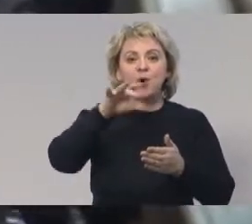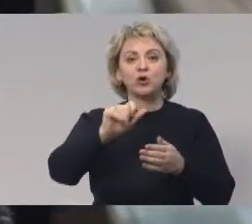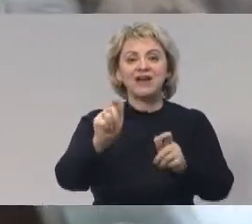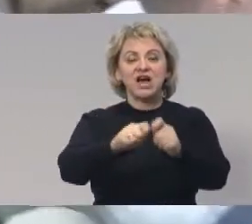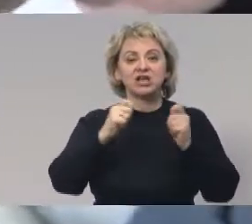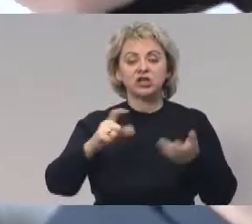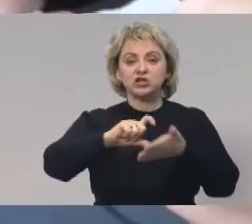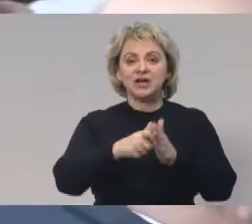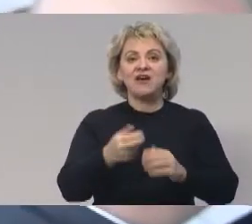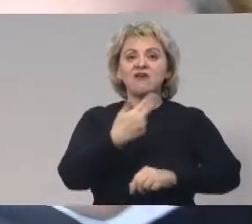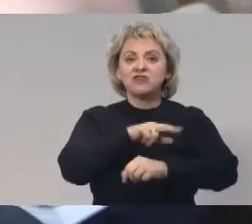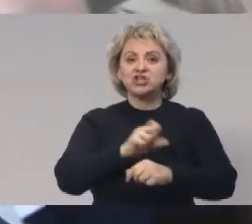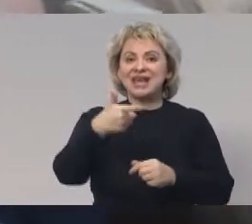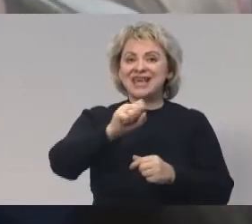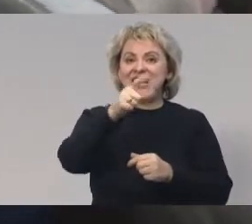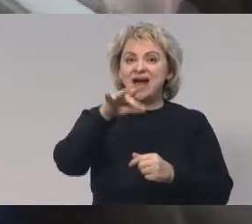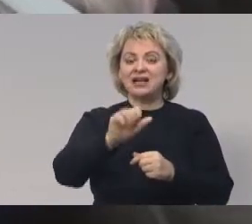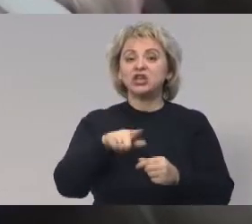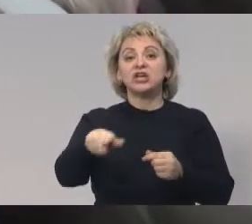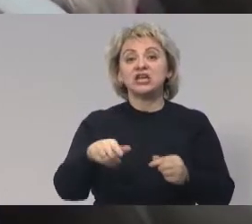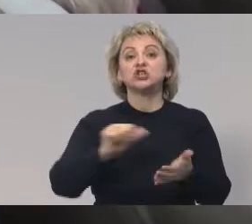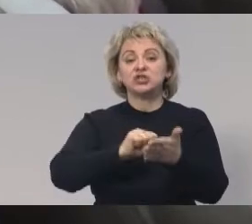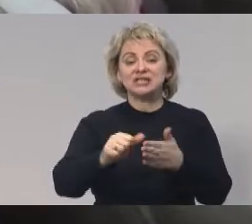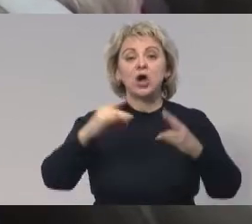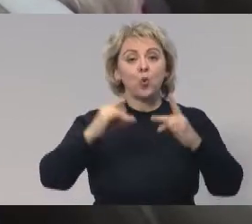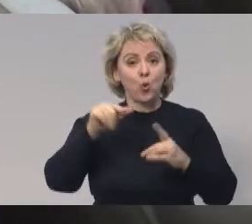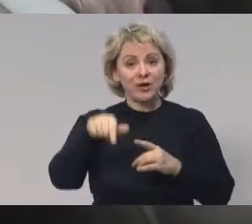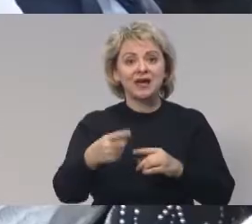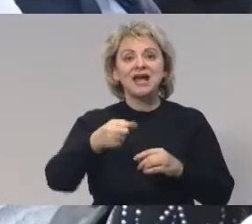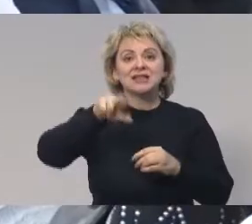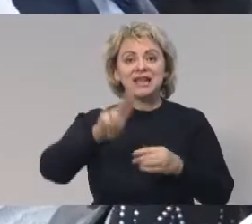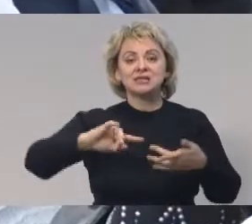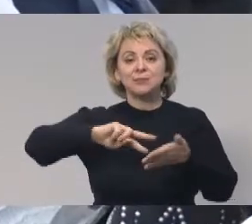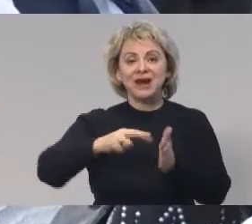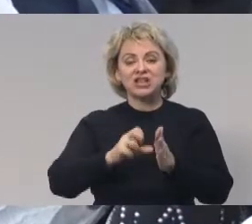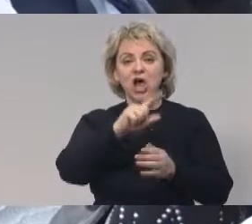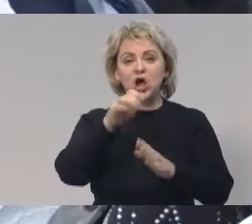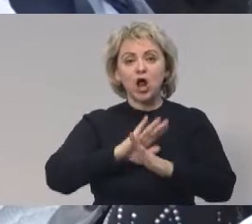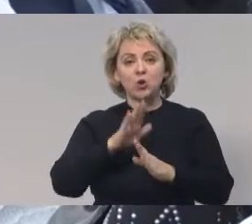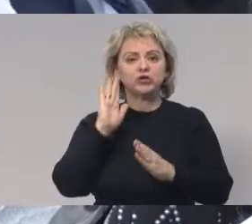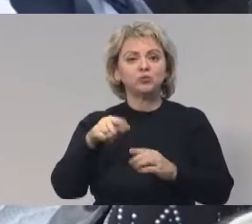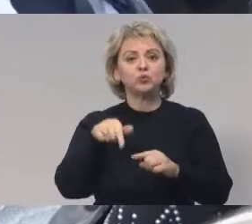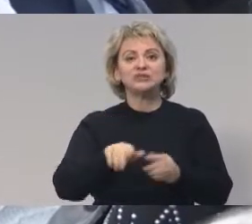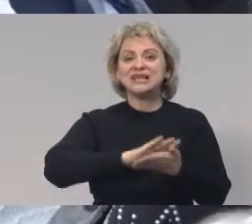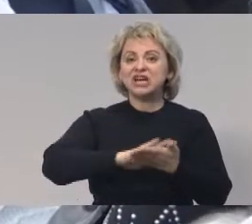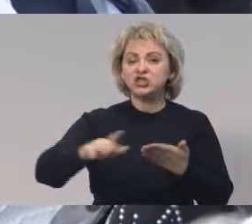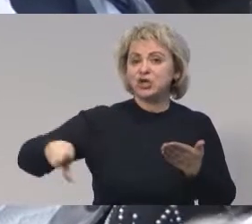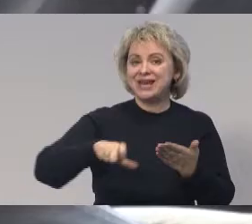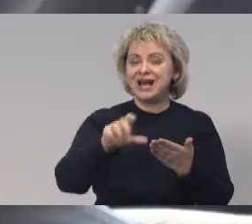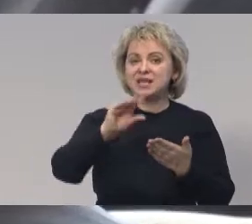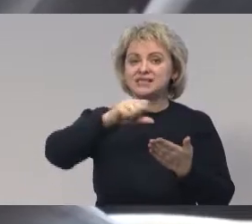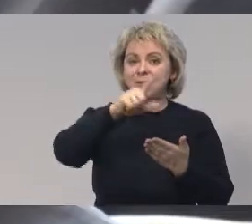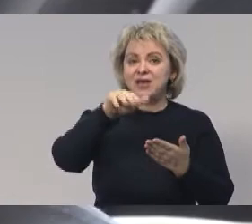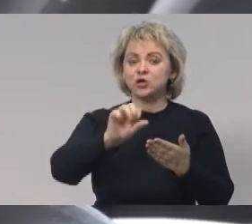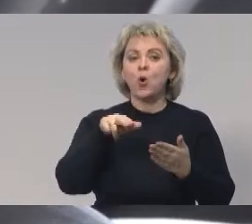открыты кабинеты врача-гериатра и 60 гериатрических коек. А по нацпроекту «Экология» будет, в частности, расчищена река Темирник